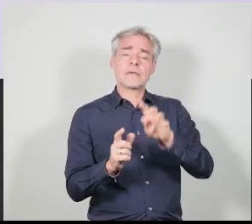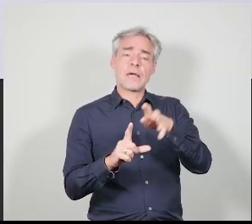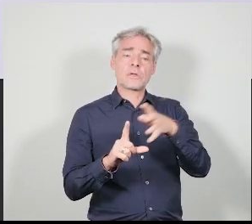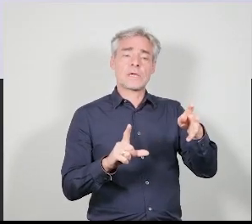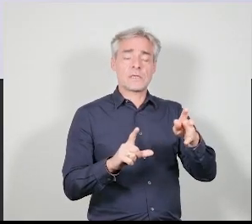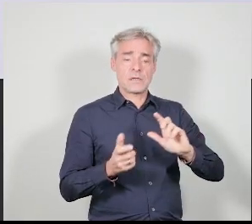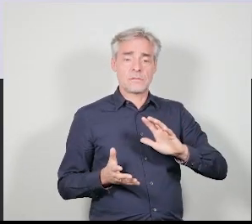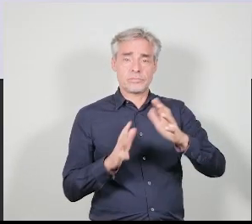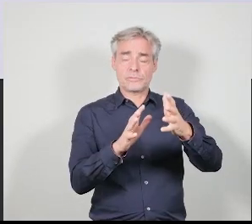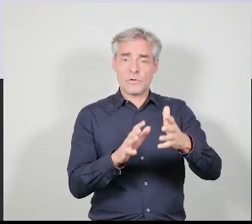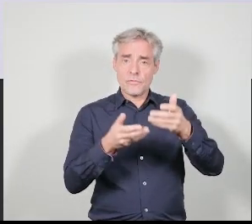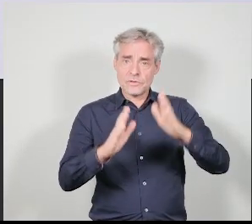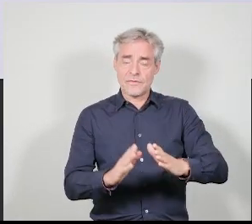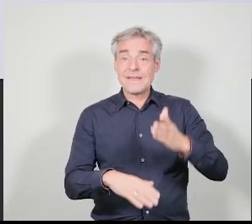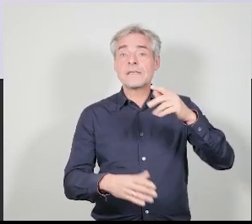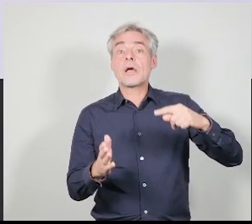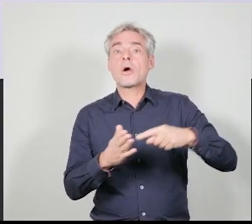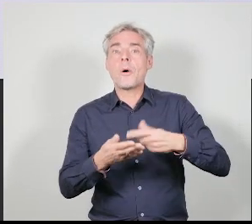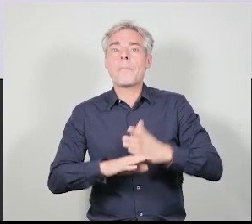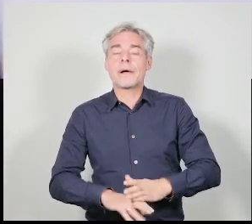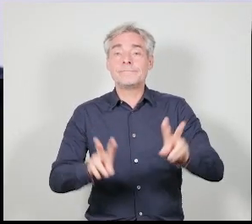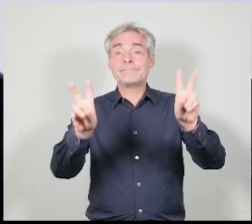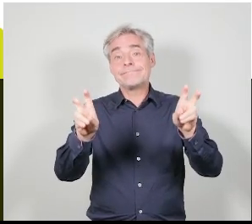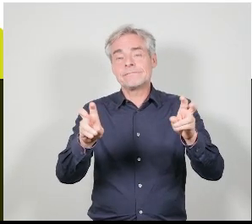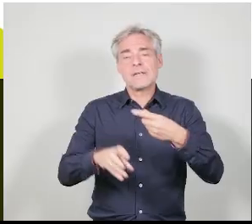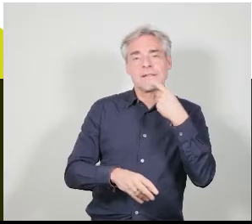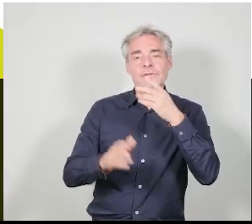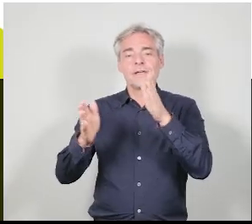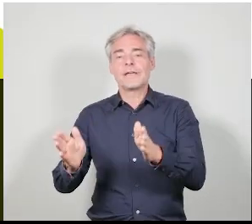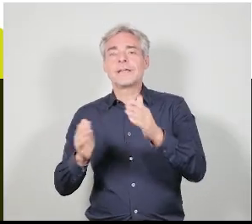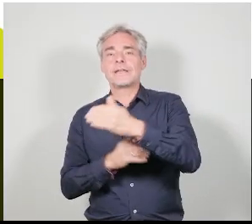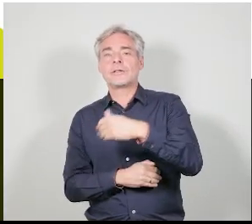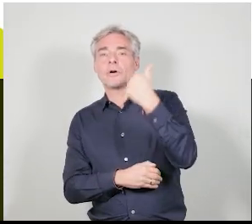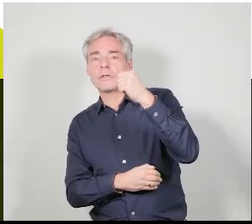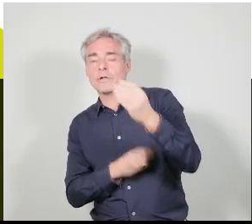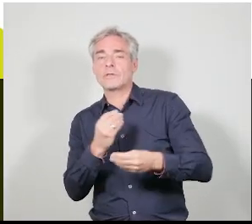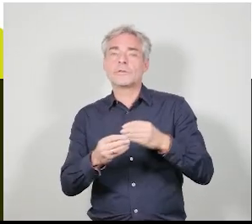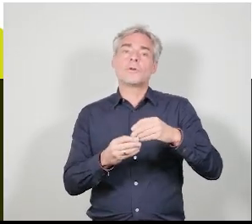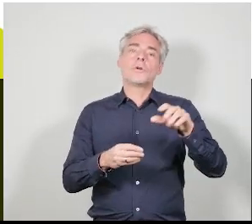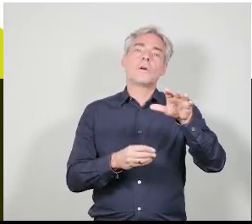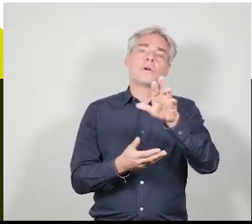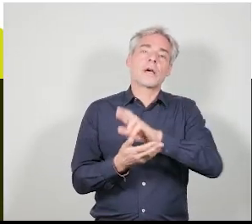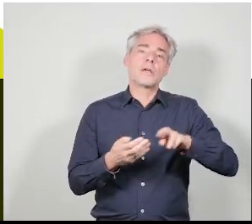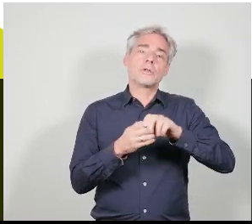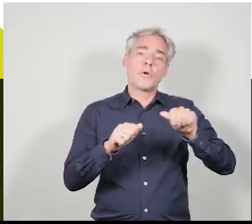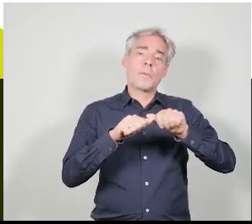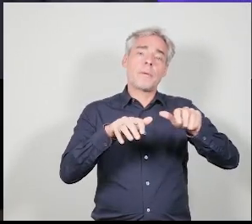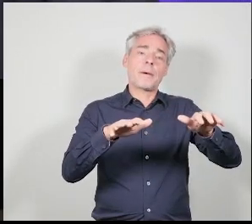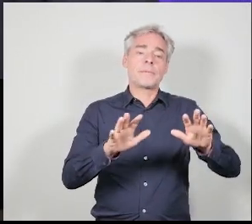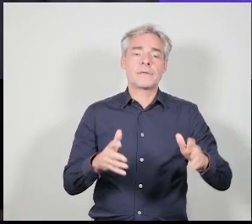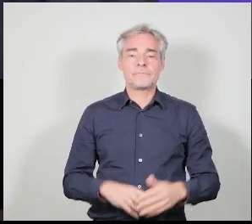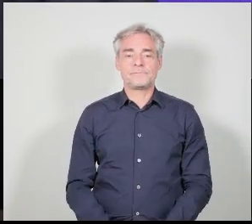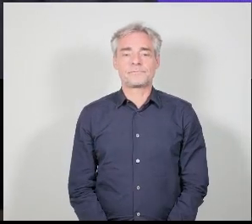que vous l'avez posé? C'est pour quand, entre guillemets, la catégorie unique, la territorialisation? Enfin, c'est pas dit comme ça, mais